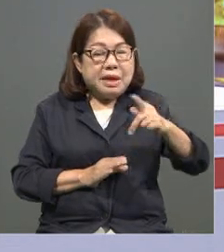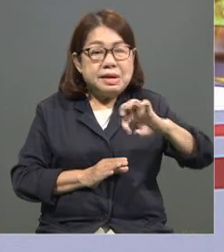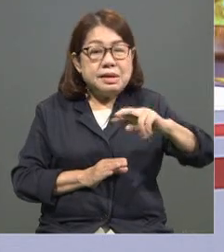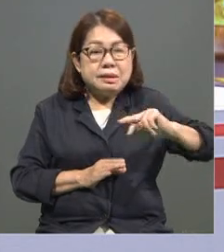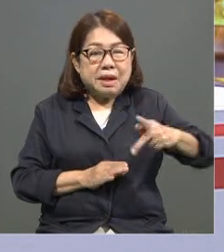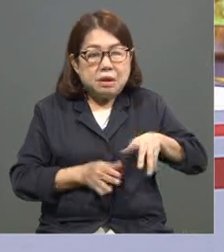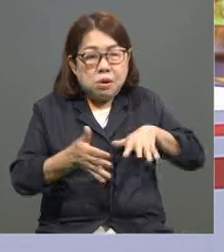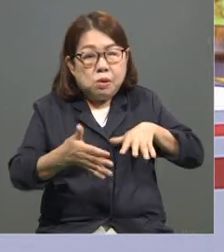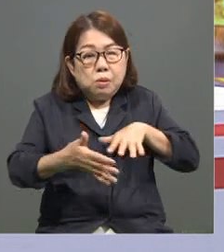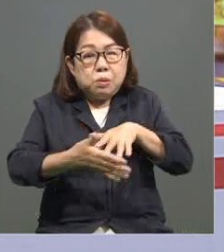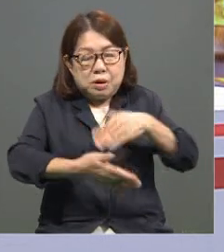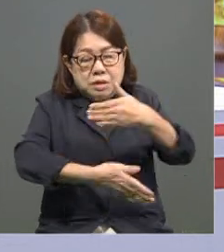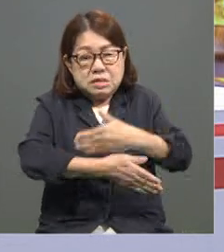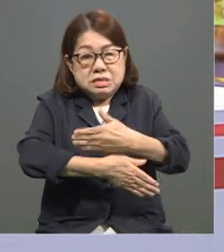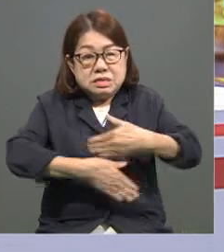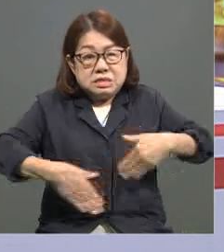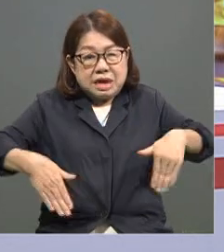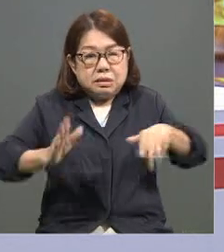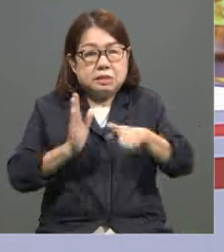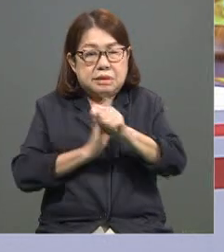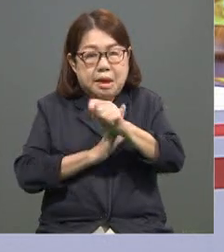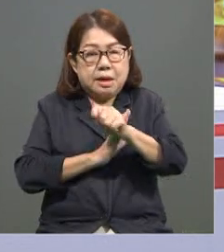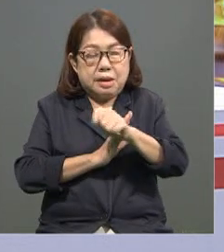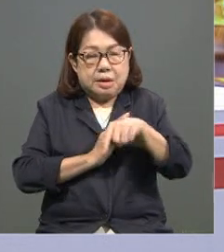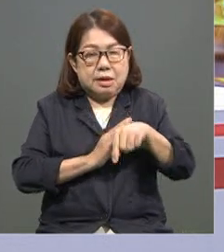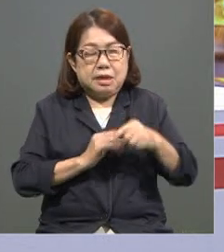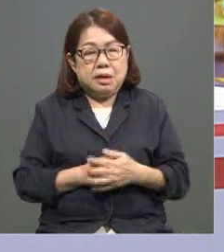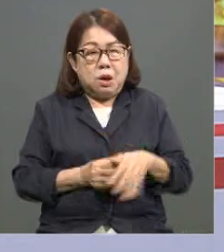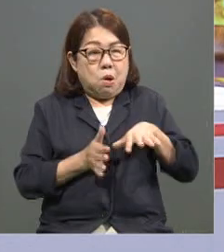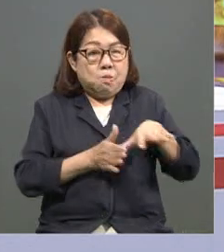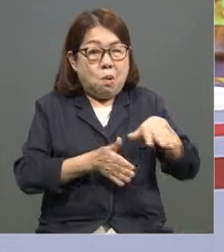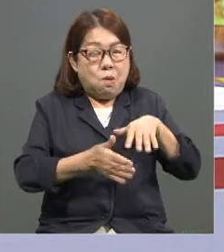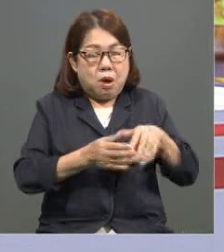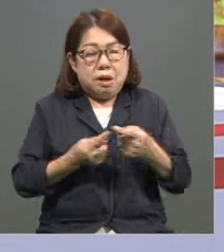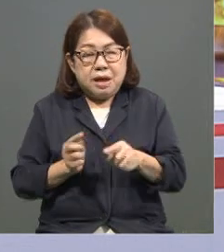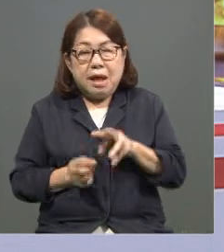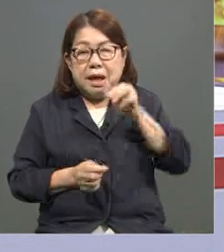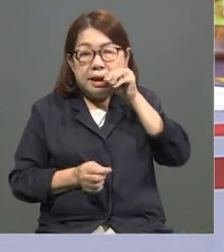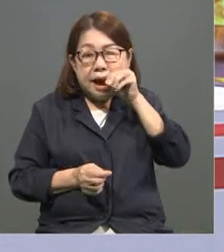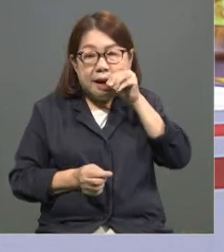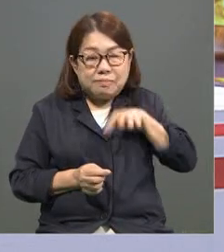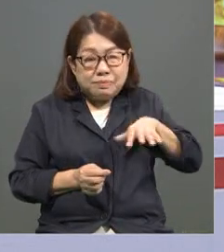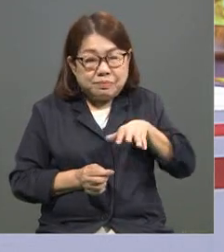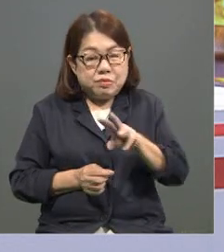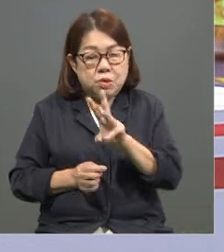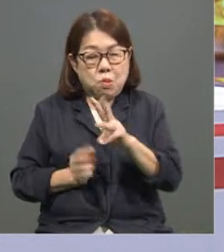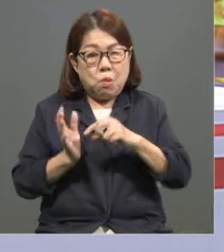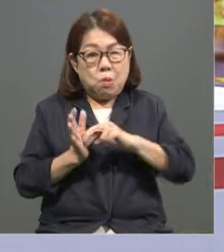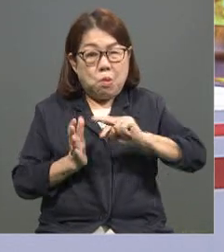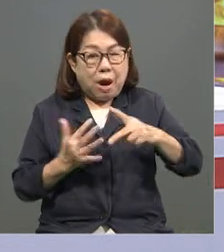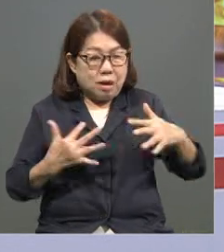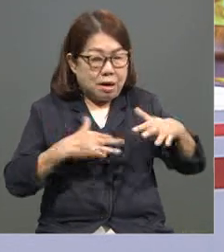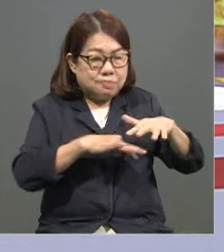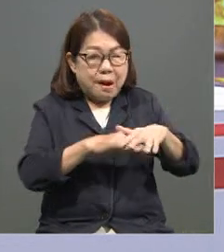เขื่อนภูมิพลที่จังหวัดตากทั้งหมดนะคะแล้วหลังจากนั้นเนี่ยเส้นแม่น้ำวังที่จะไปรวมกับแม่น้ำปิงแถวๆจังหวัด